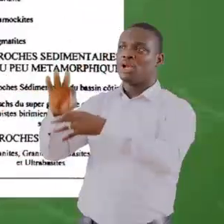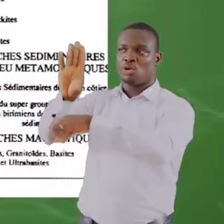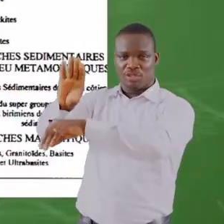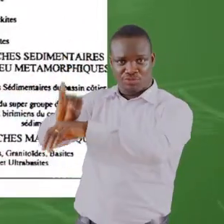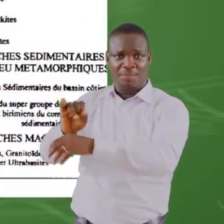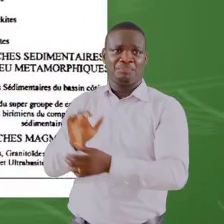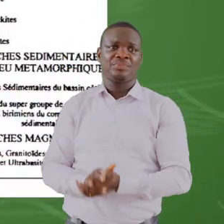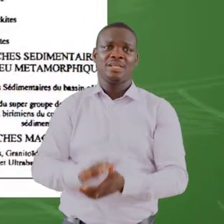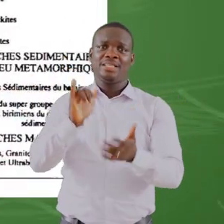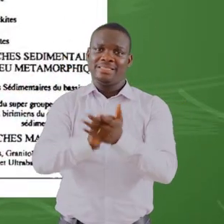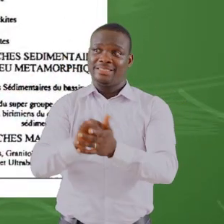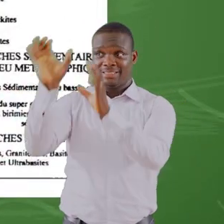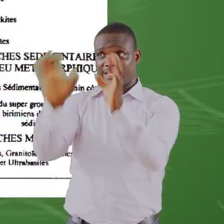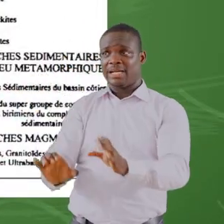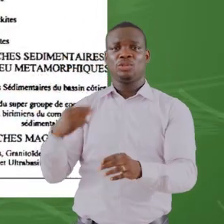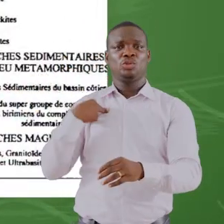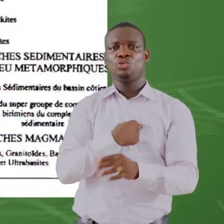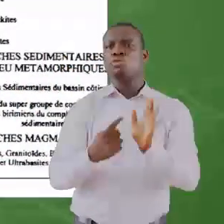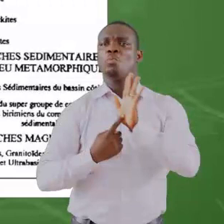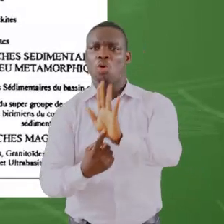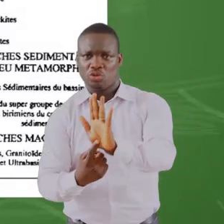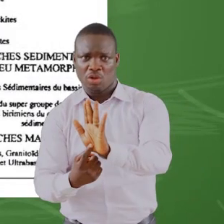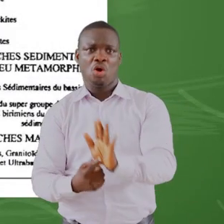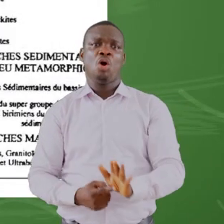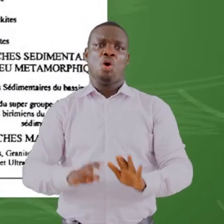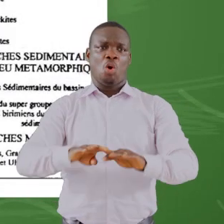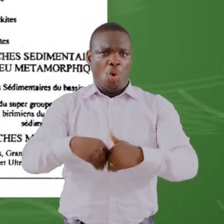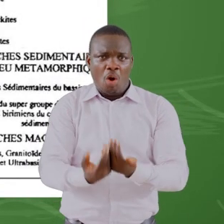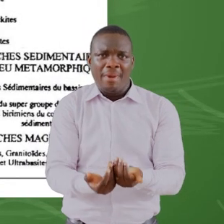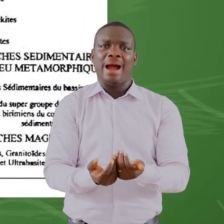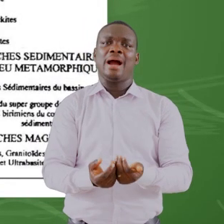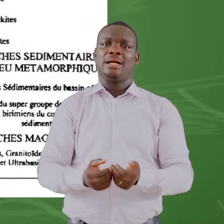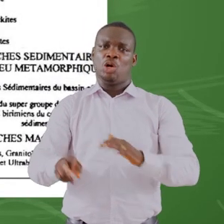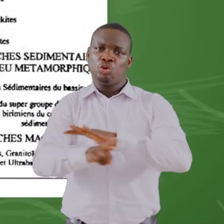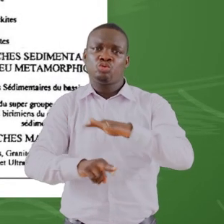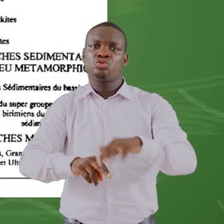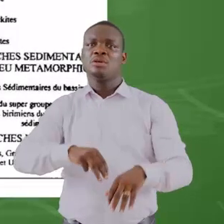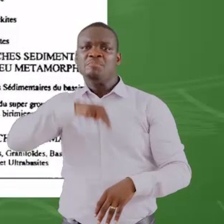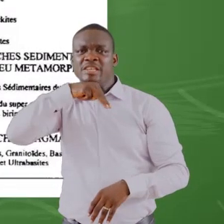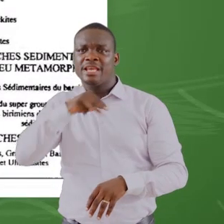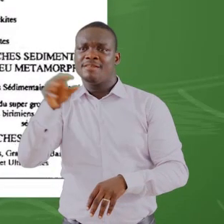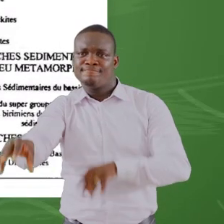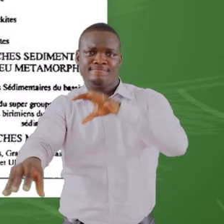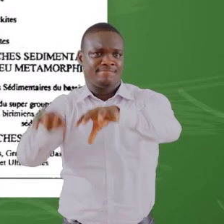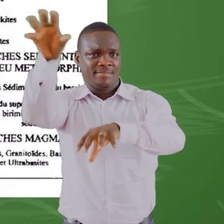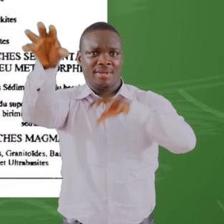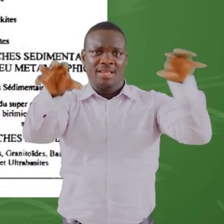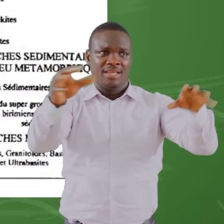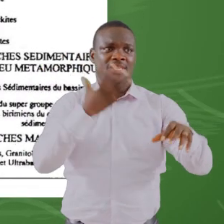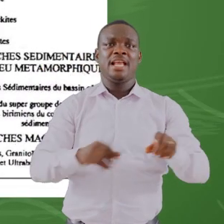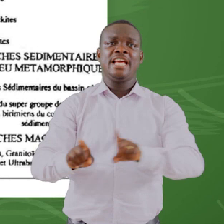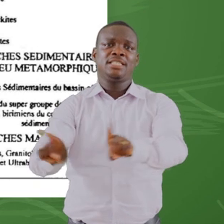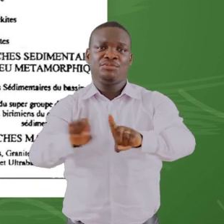d'Ivoire. Cette carte montre la répartition des ressources minières et les types de roches qui les